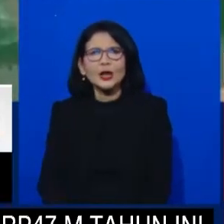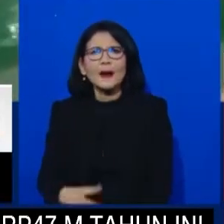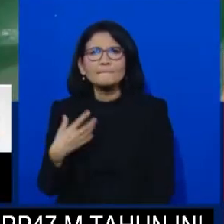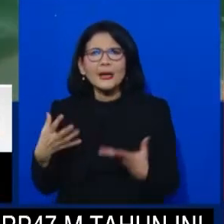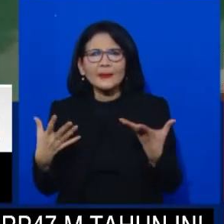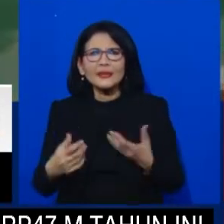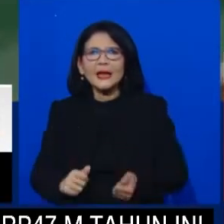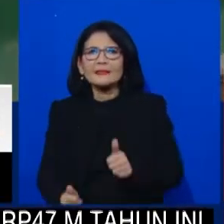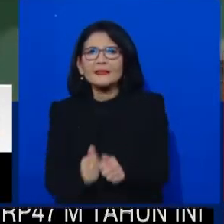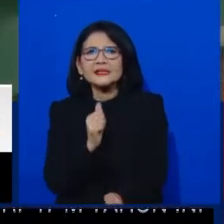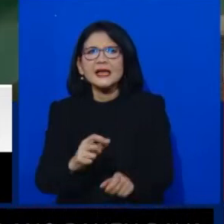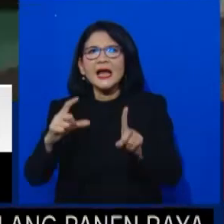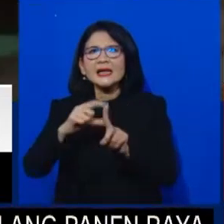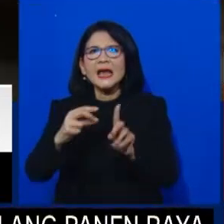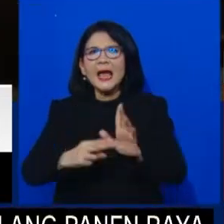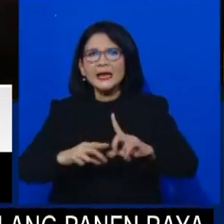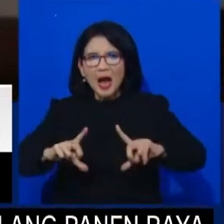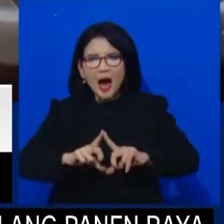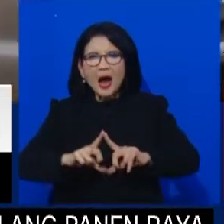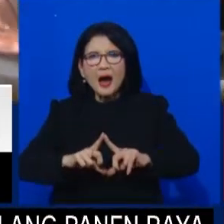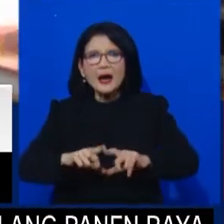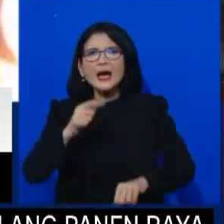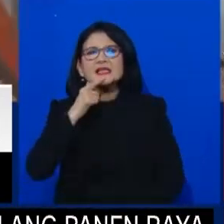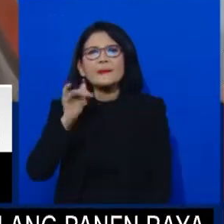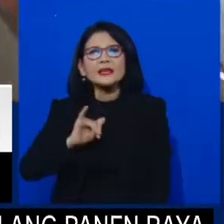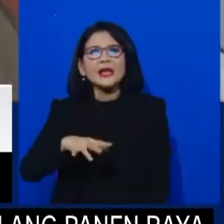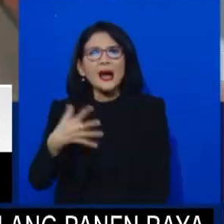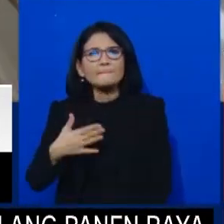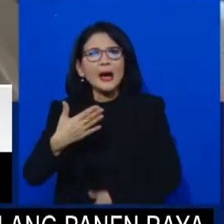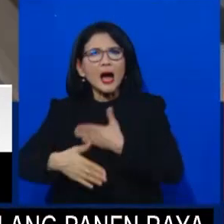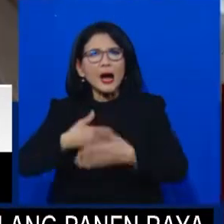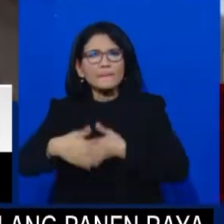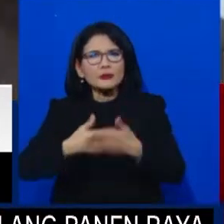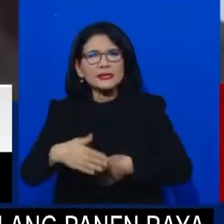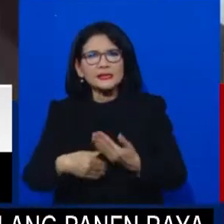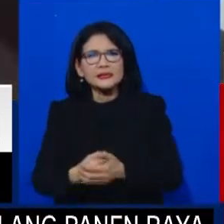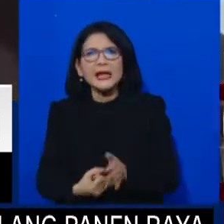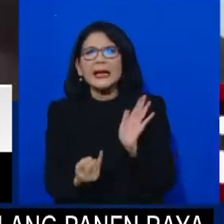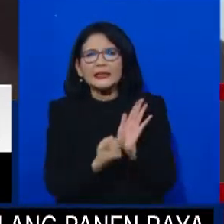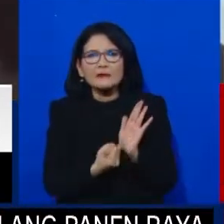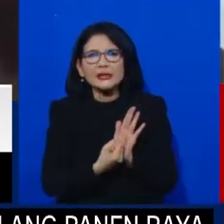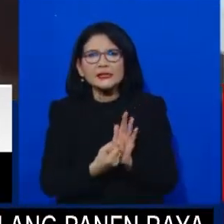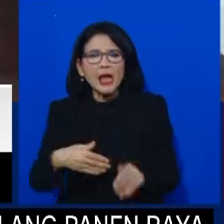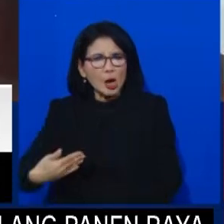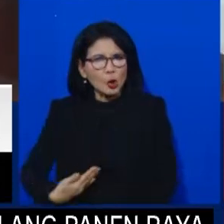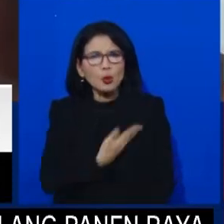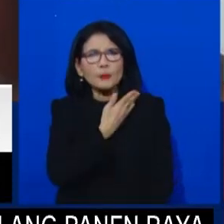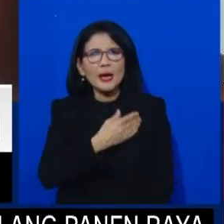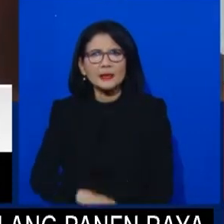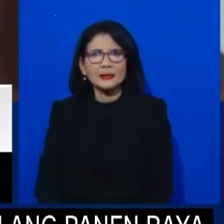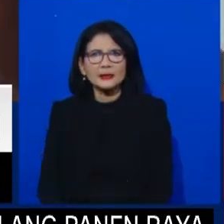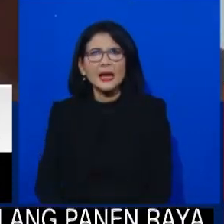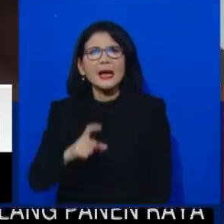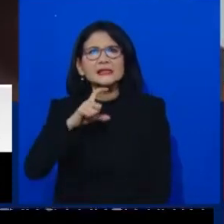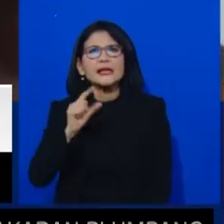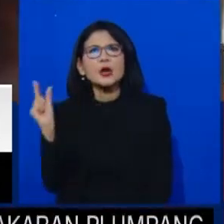tes DNA. Seperti apa nanti proses identifikasi pada para korban? Memang secara general ada